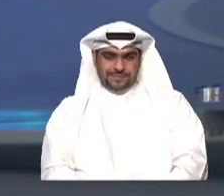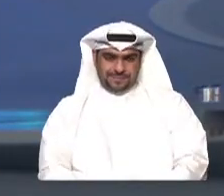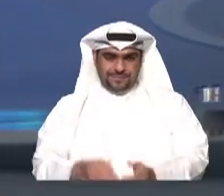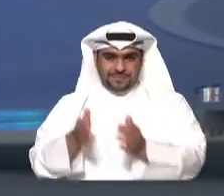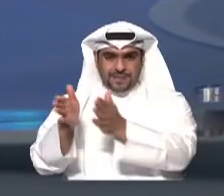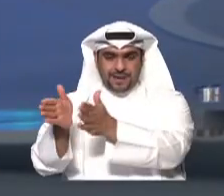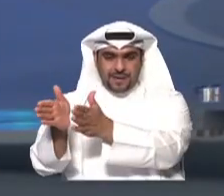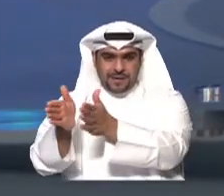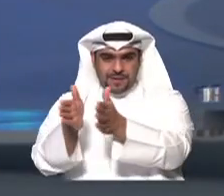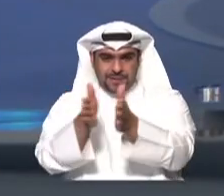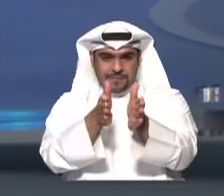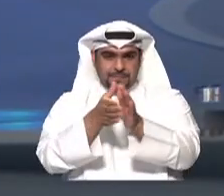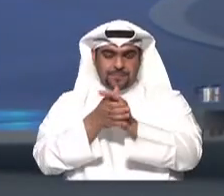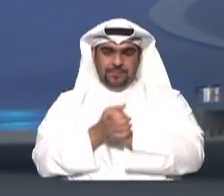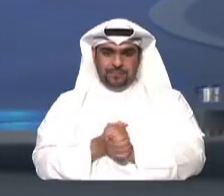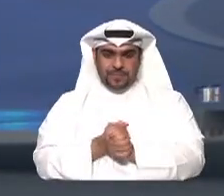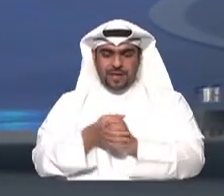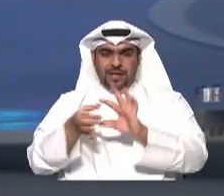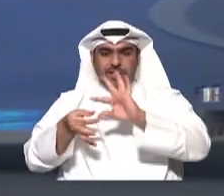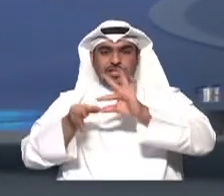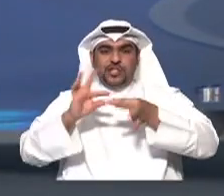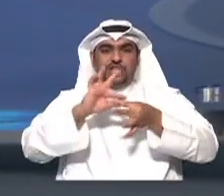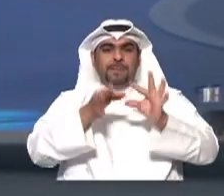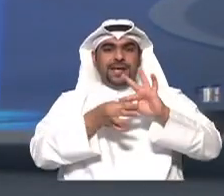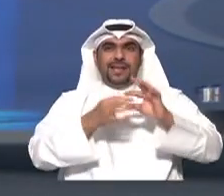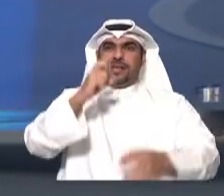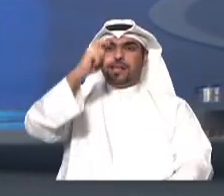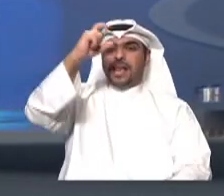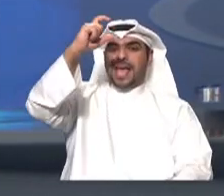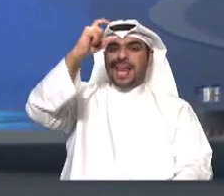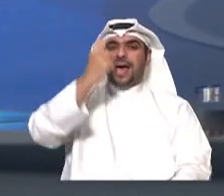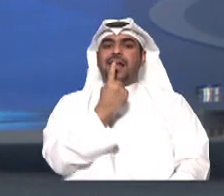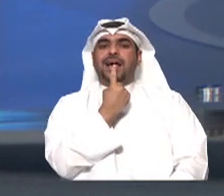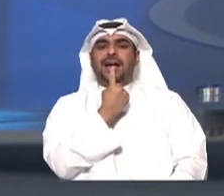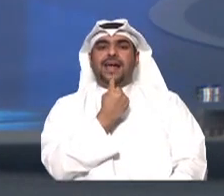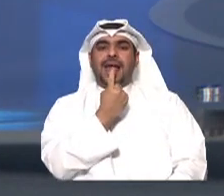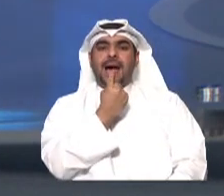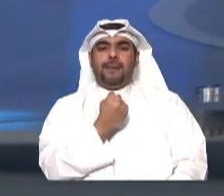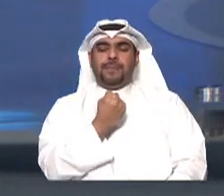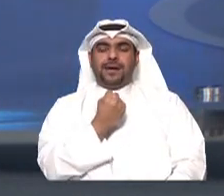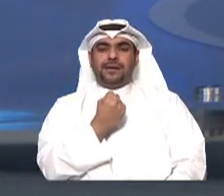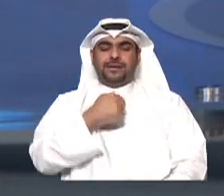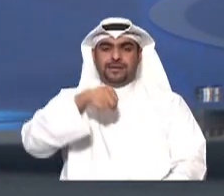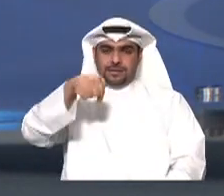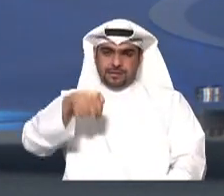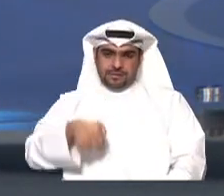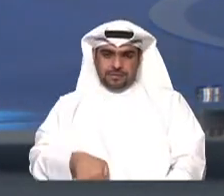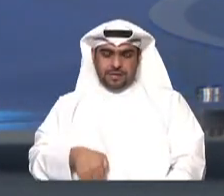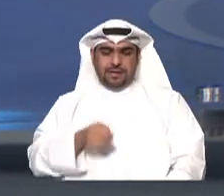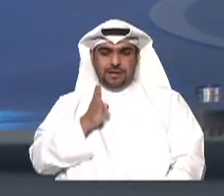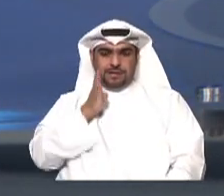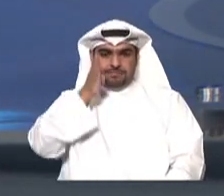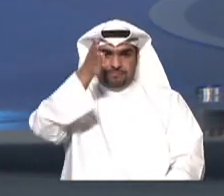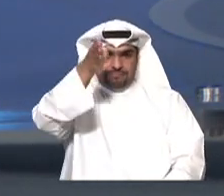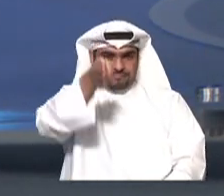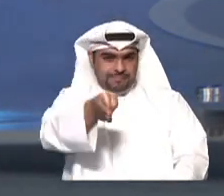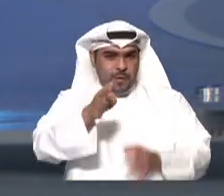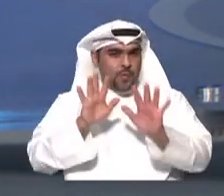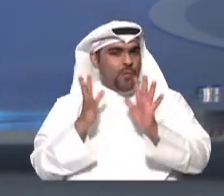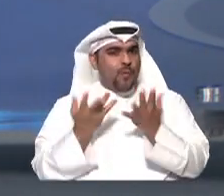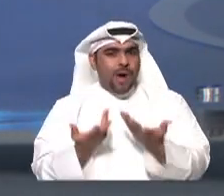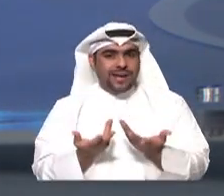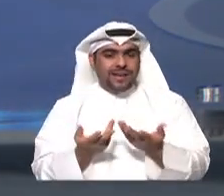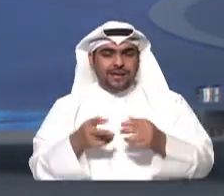تتواجد كوادر جمعية الهلال الأحمر الكويتي بمتطوعيها المؤهلين والمدربين في مركز الكويت للتطعيم